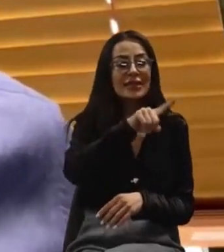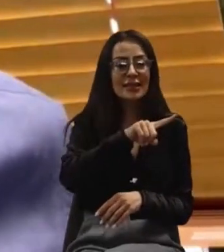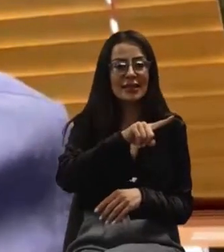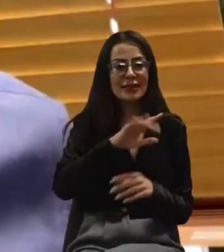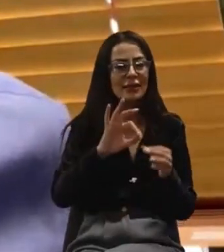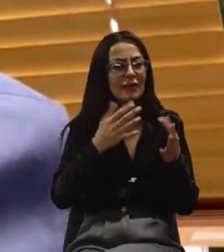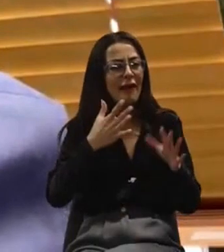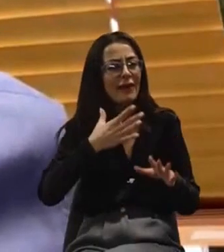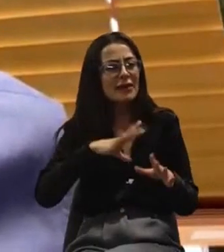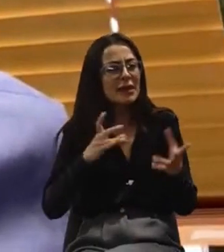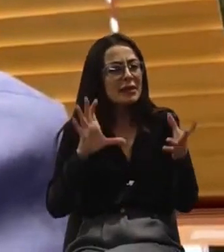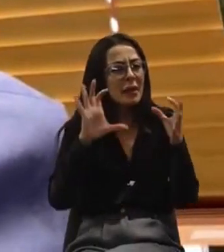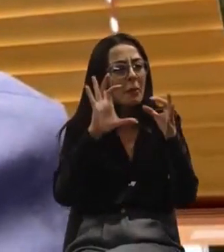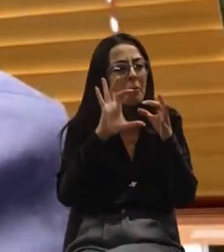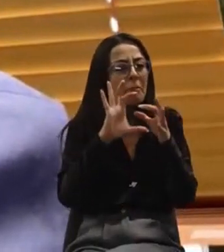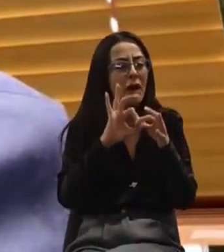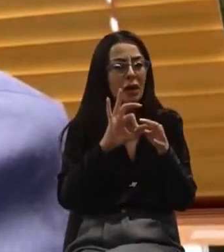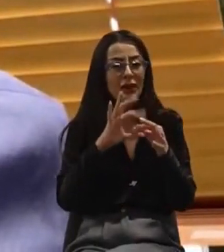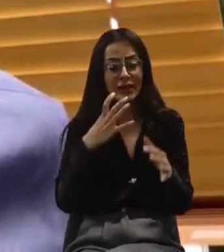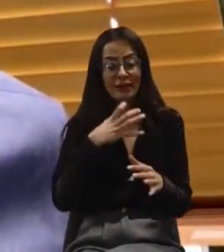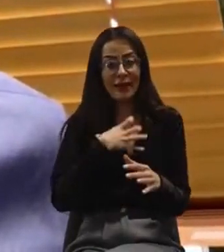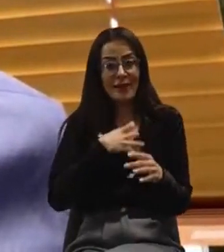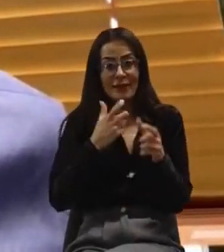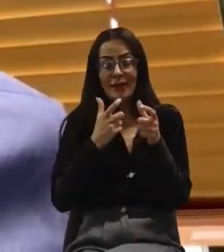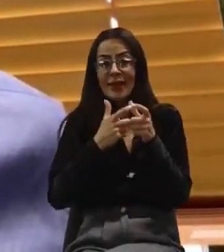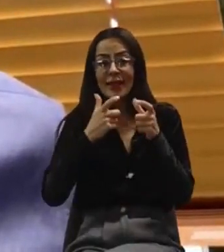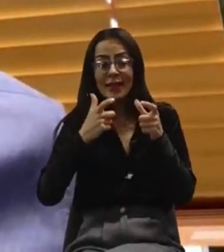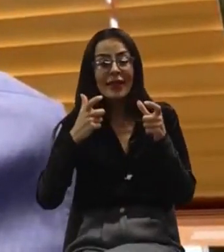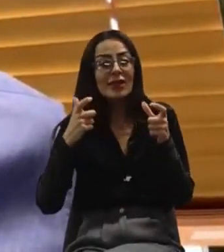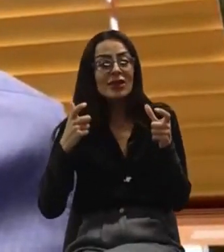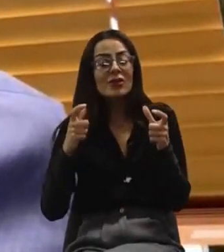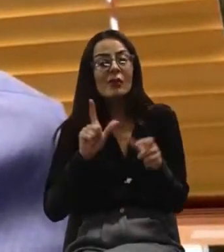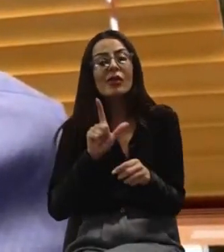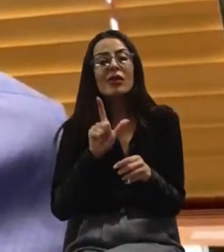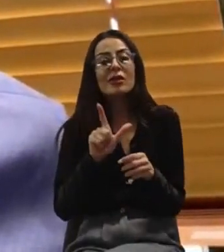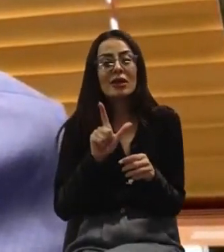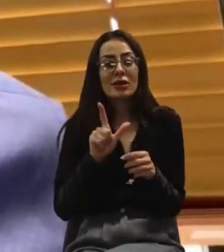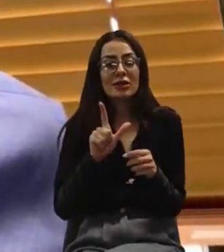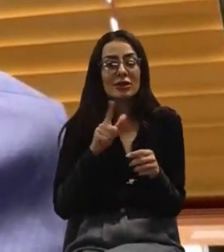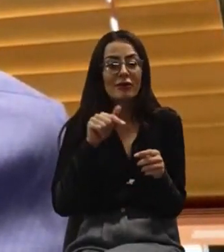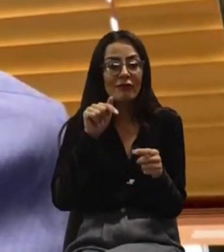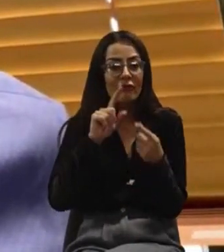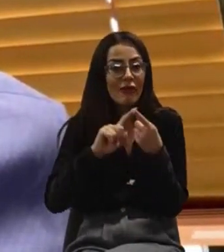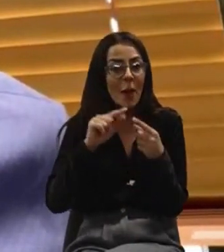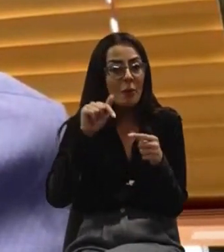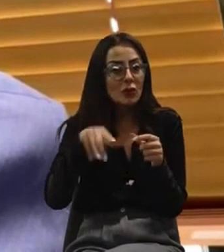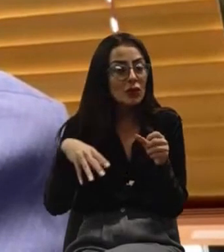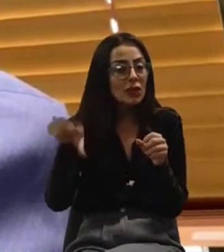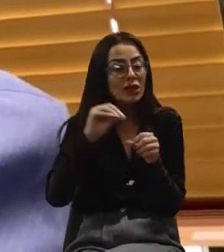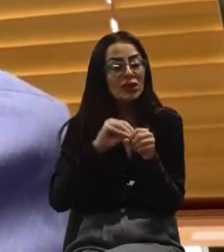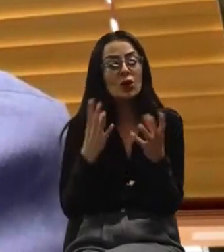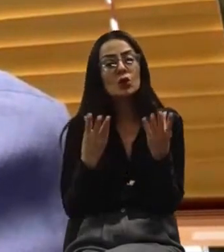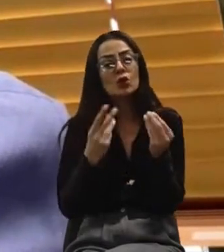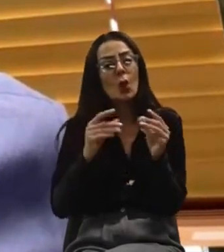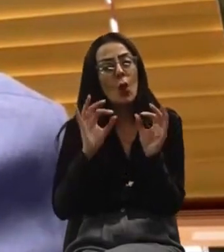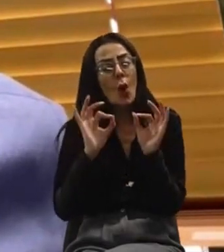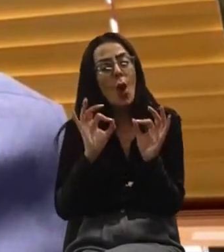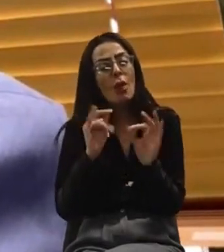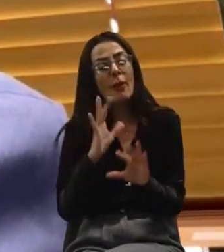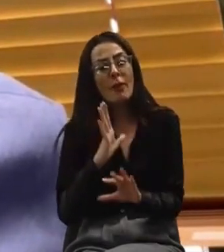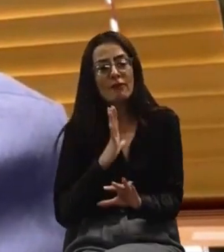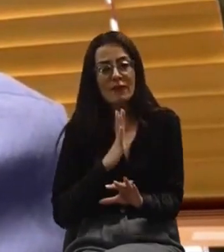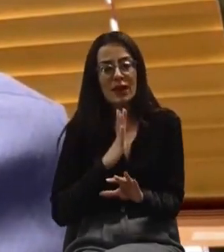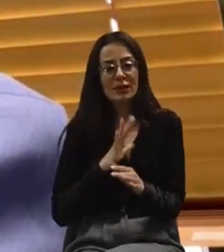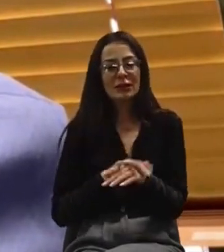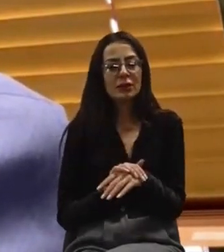istediğinize bağlı olarak kendinizi biraz geliştirmemiz Raki Bunlar içerisinde en önemli adım var yani